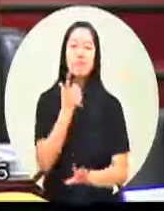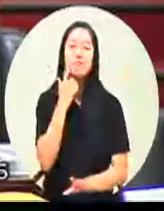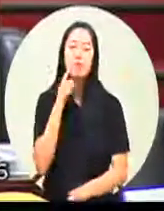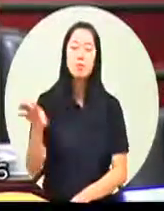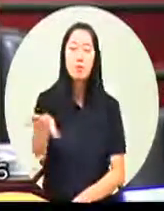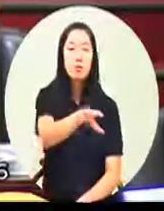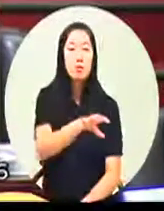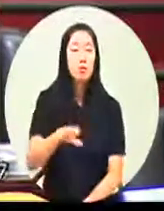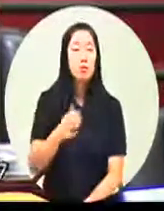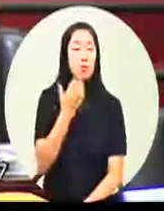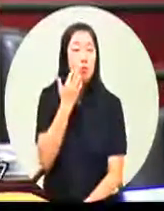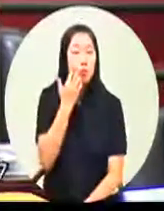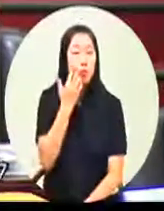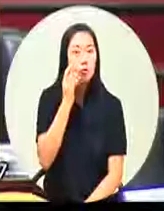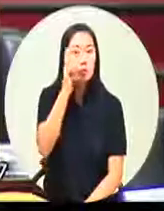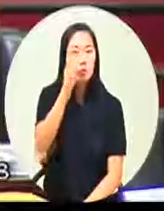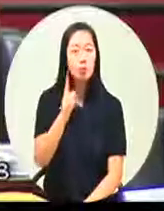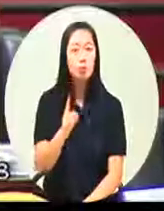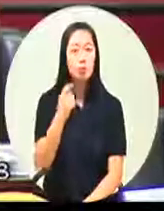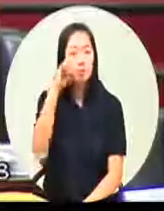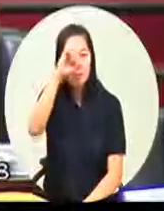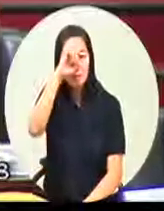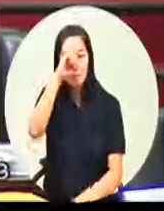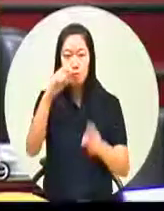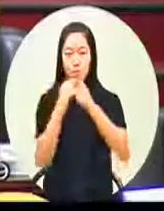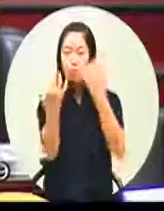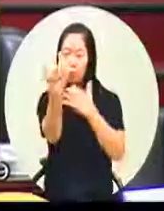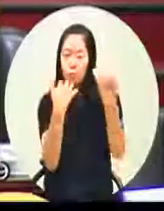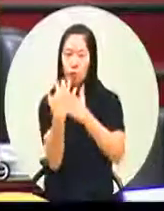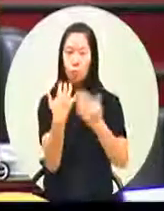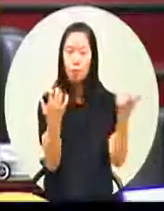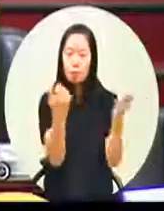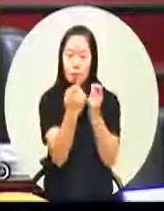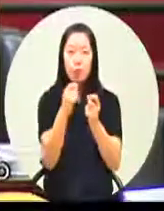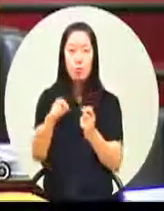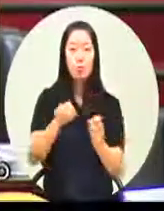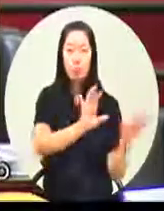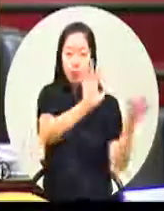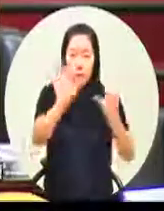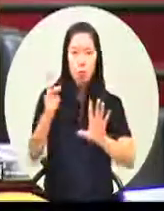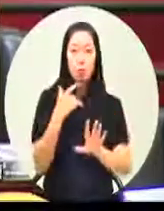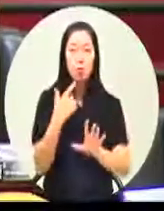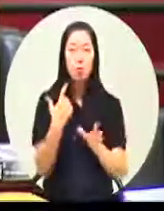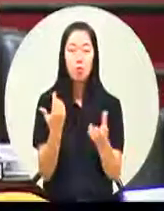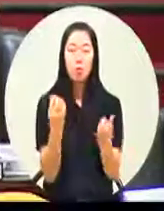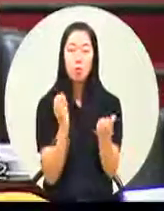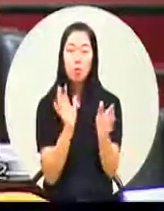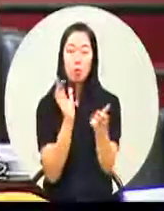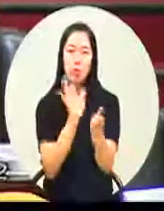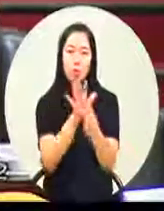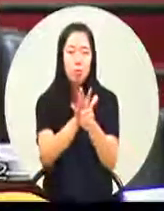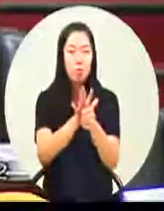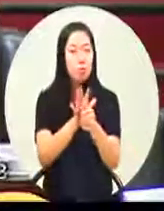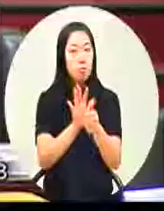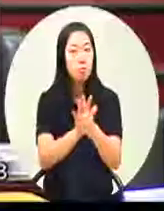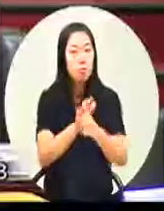果说我们要让游客产生兴趣，你认为这个风景区我们要怎么塑造？局长，你认